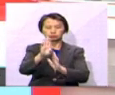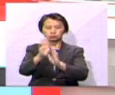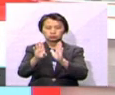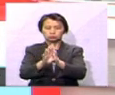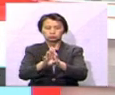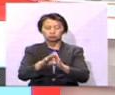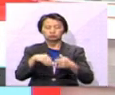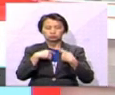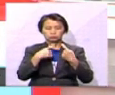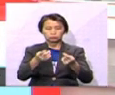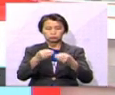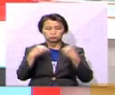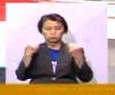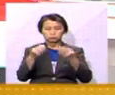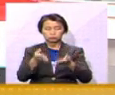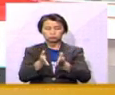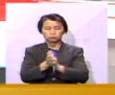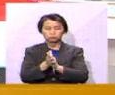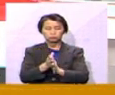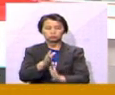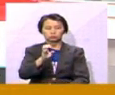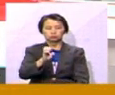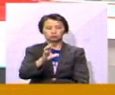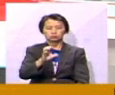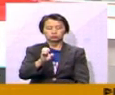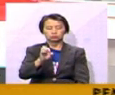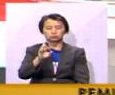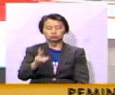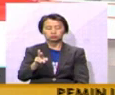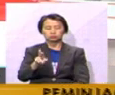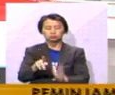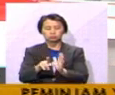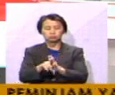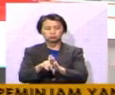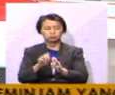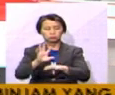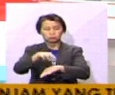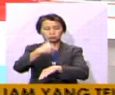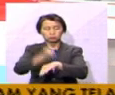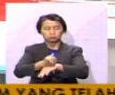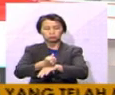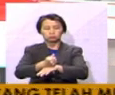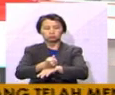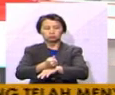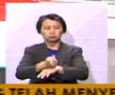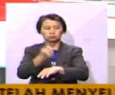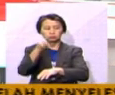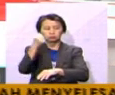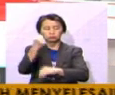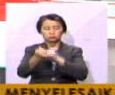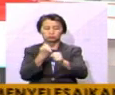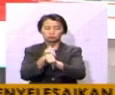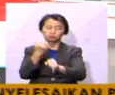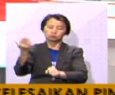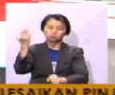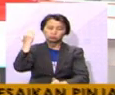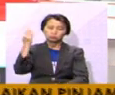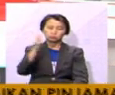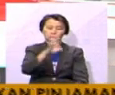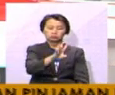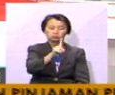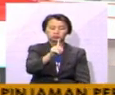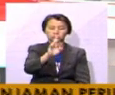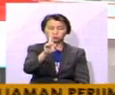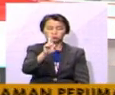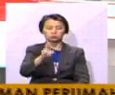RM33.7 bilion sejak Majlis Pembangunan Wilayah Ekonomi Pantai Timur ECERDC ditubuhkan sedekad lalu. Sejak itu, lebih 41,000